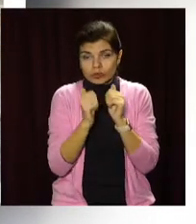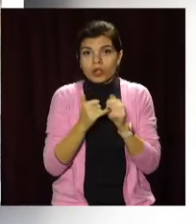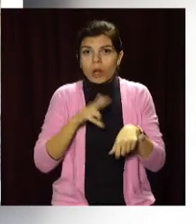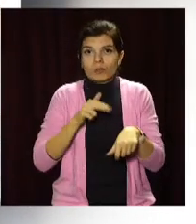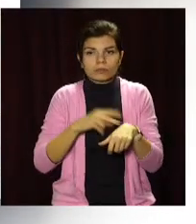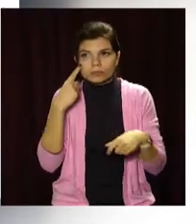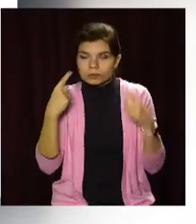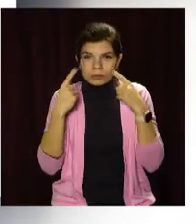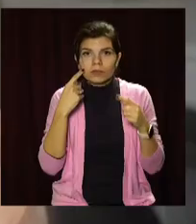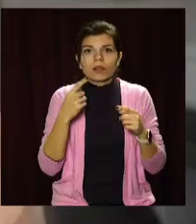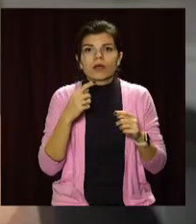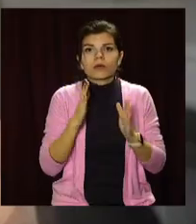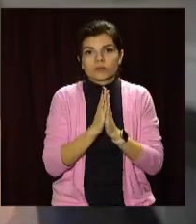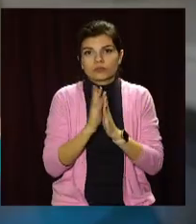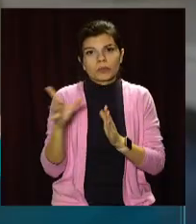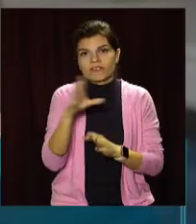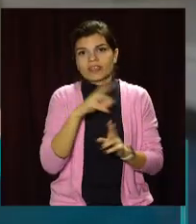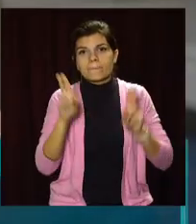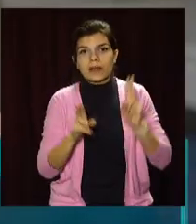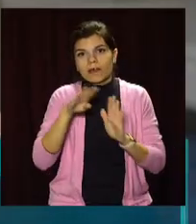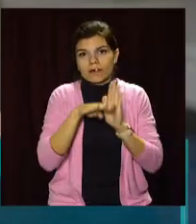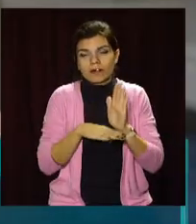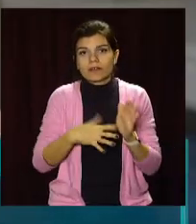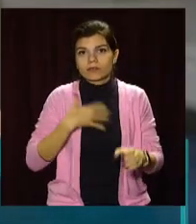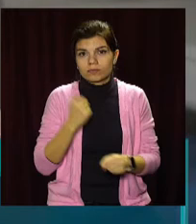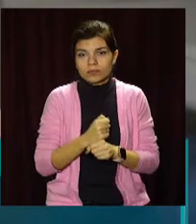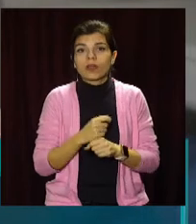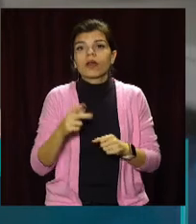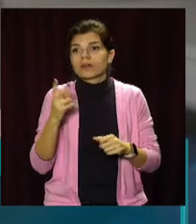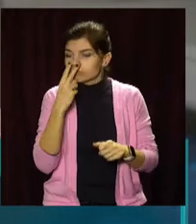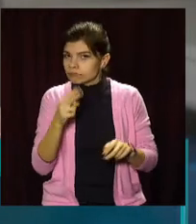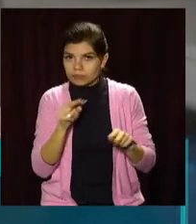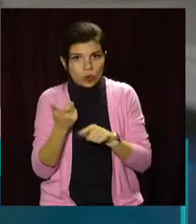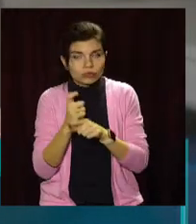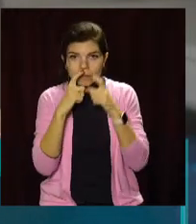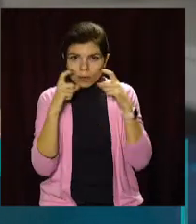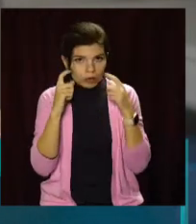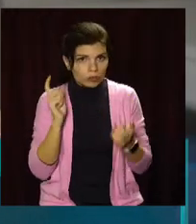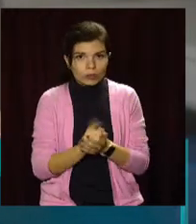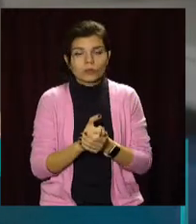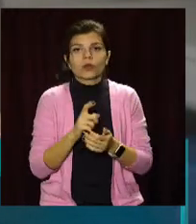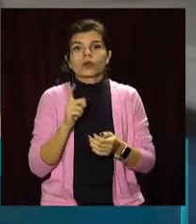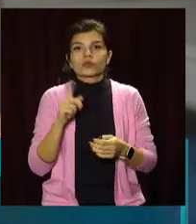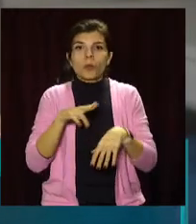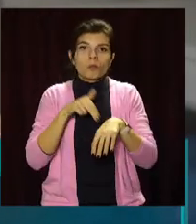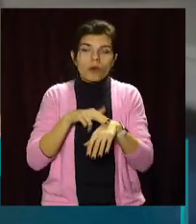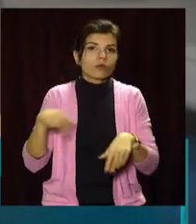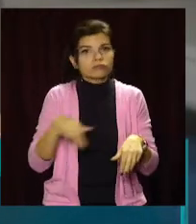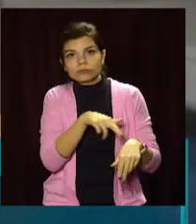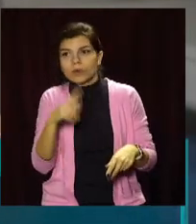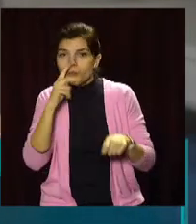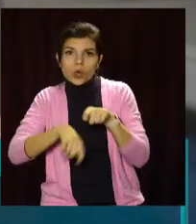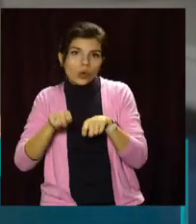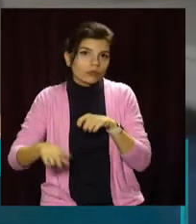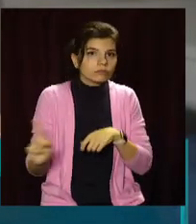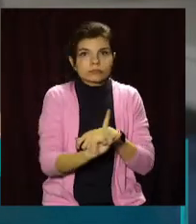дотримання протиепідемічних правил. В транспорті дуже часто контролюють наличие маски, входить уже поліція на улицах, в общественных